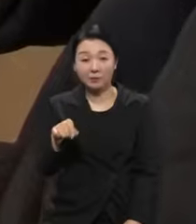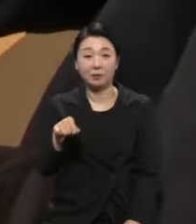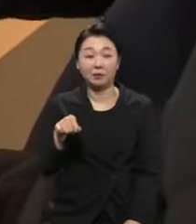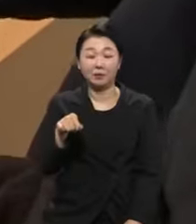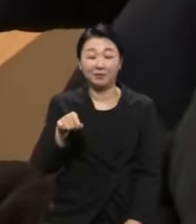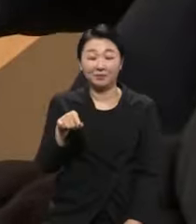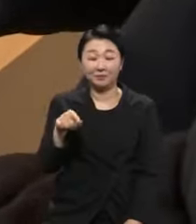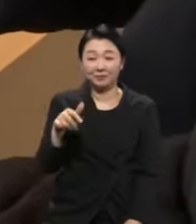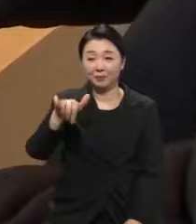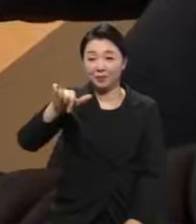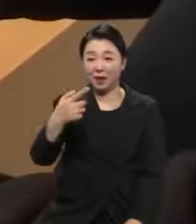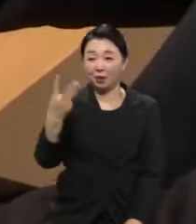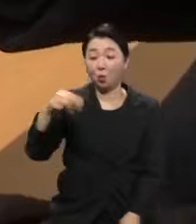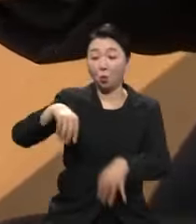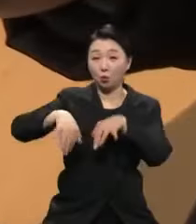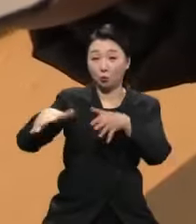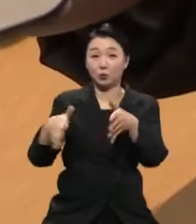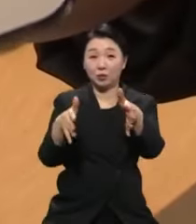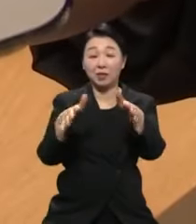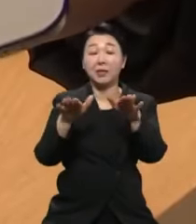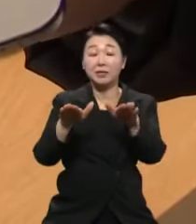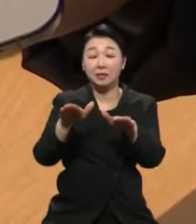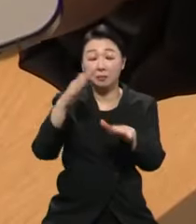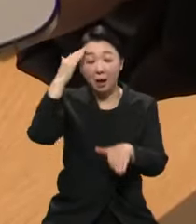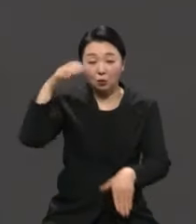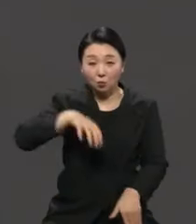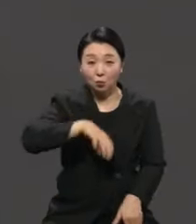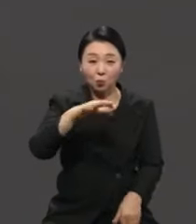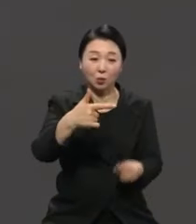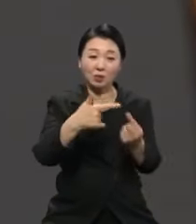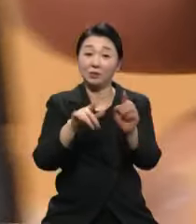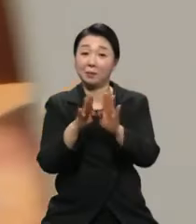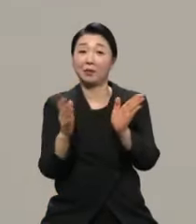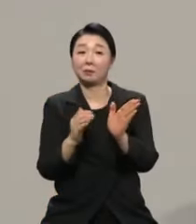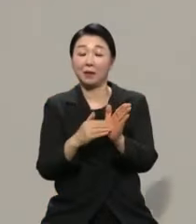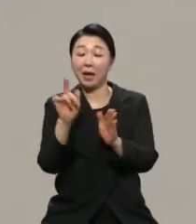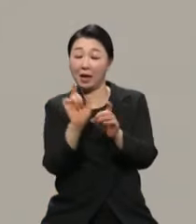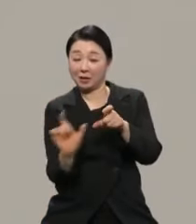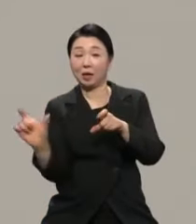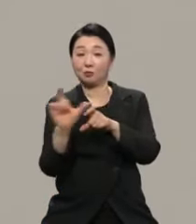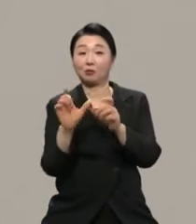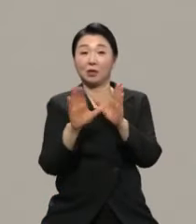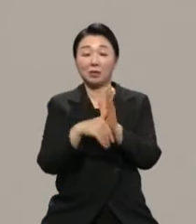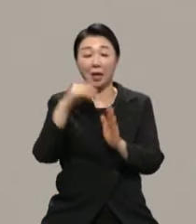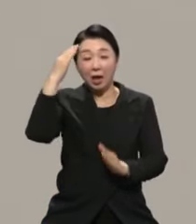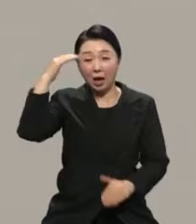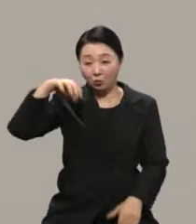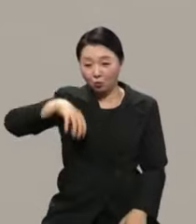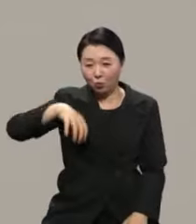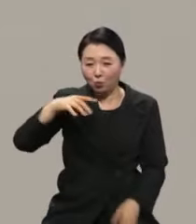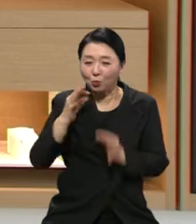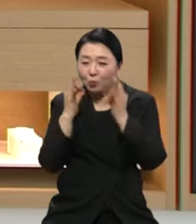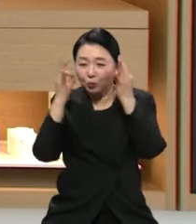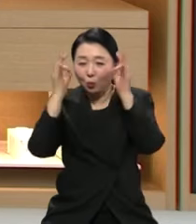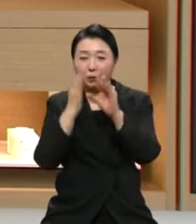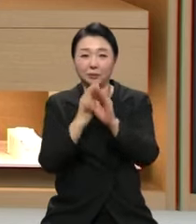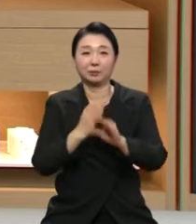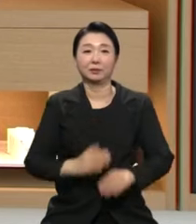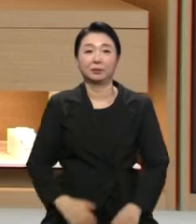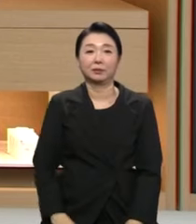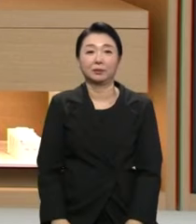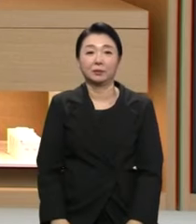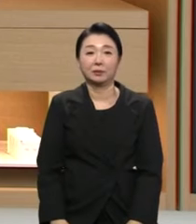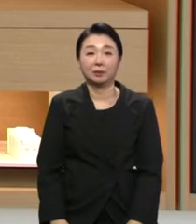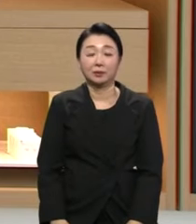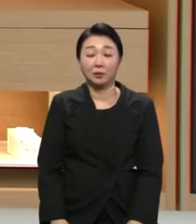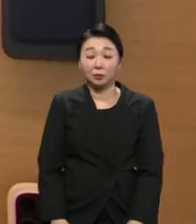가로수길을 시작으로 지금까지 총 6개 매장을 열었는데 하나를 더 추가하며 한국 시장에 공을 들이고 있습니다. 최근